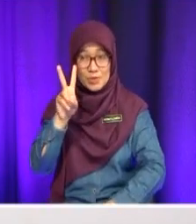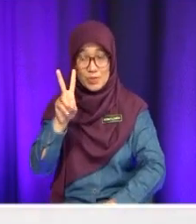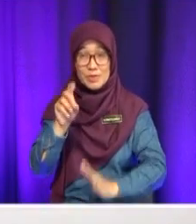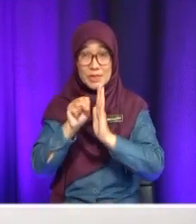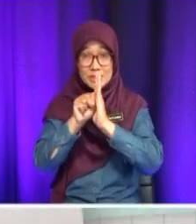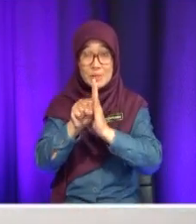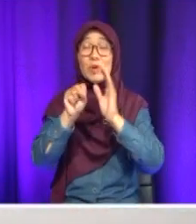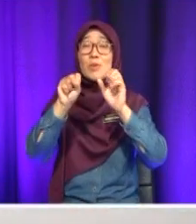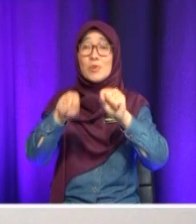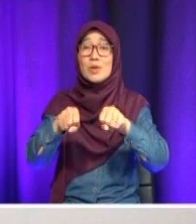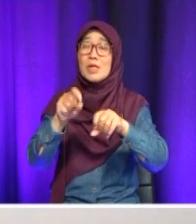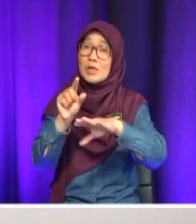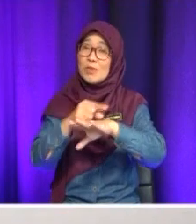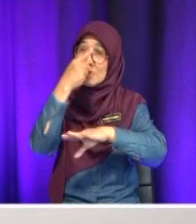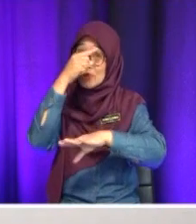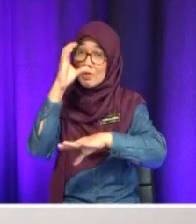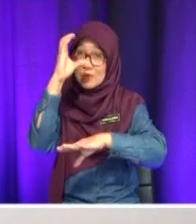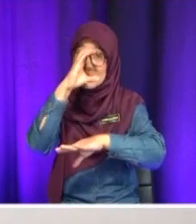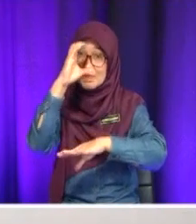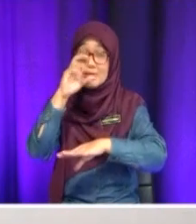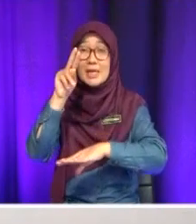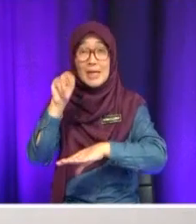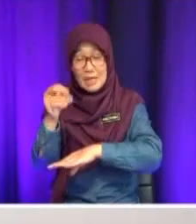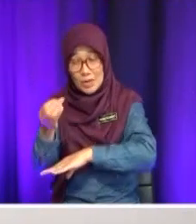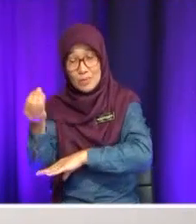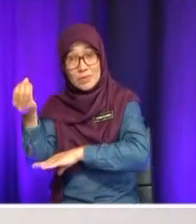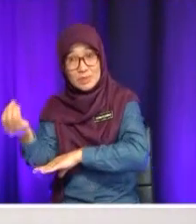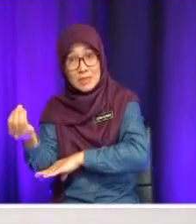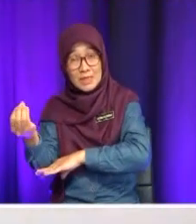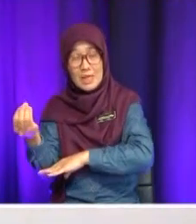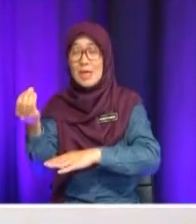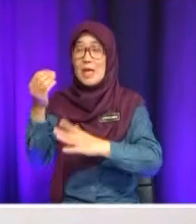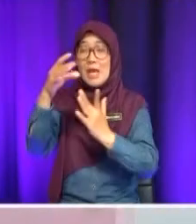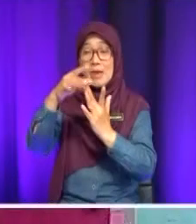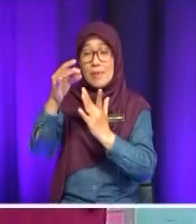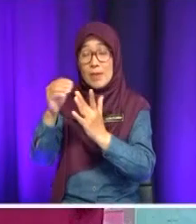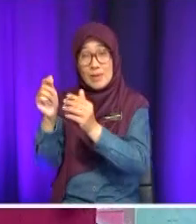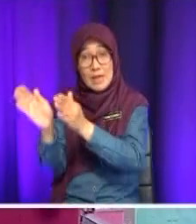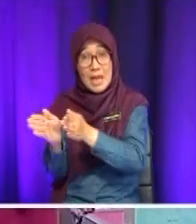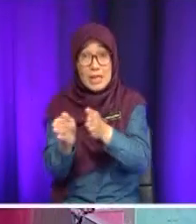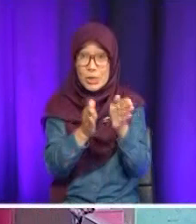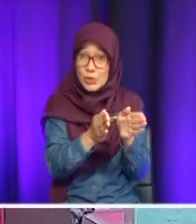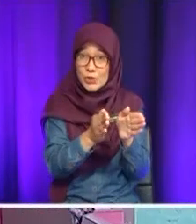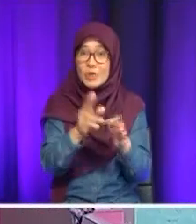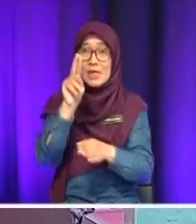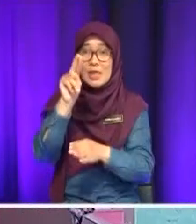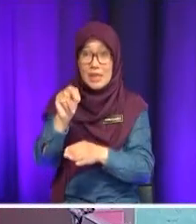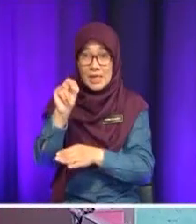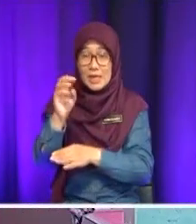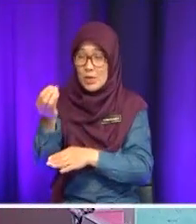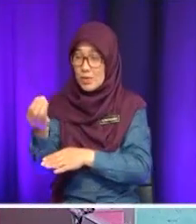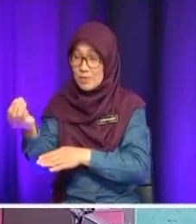untuk mencari bilangan n objek eee bilangan pilih A itu bagi no objek tersebut Oke jadi